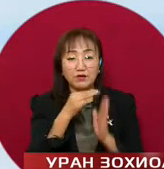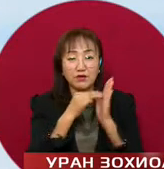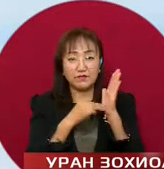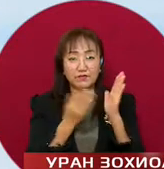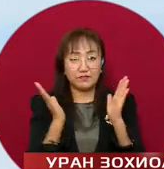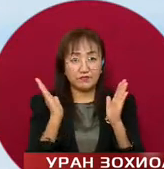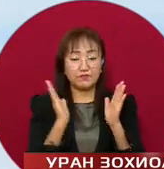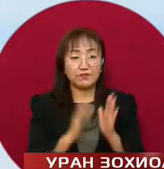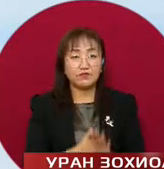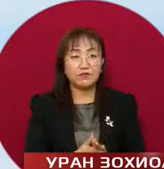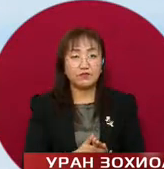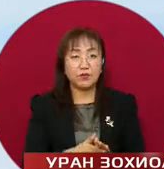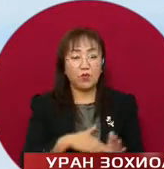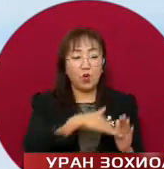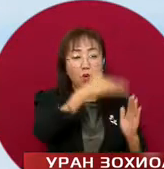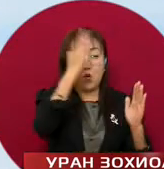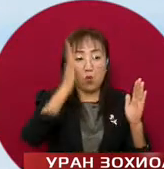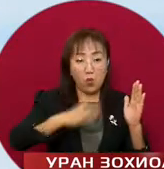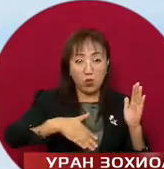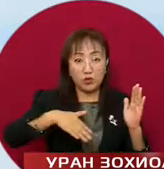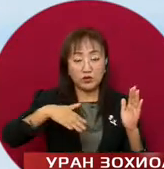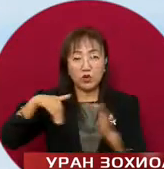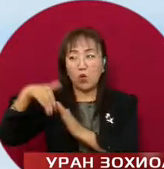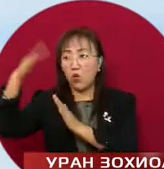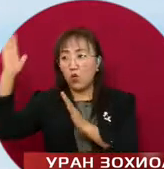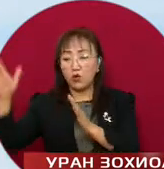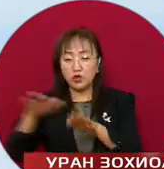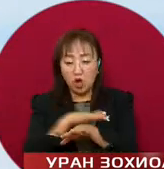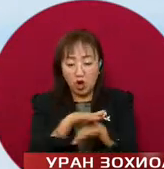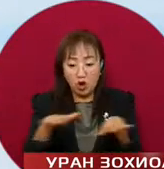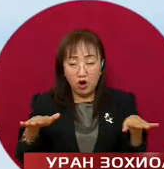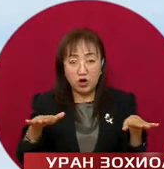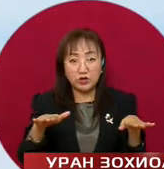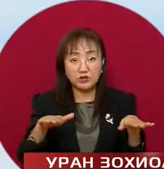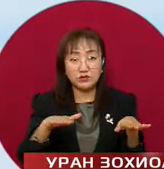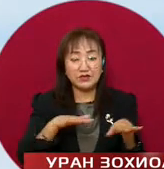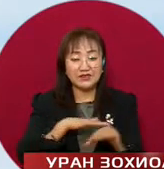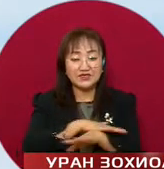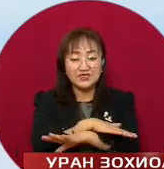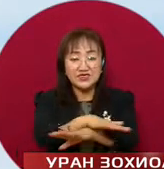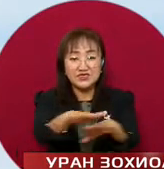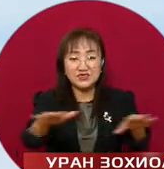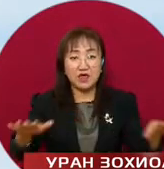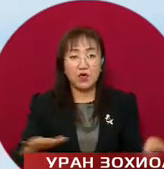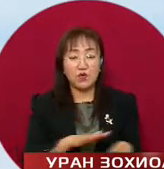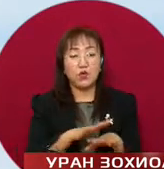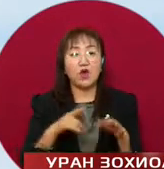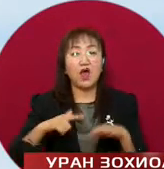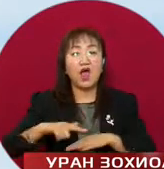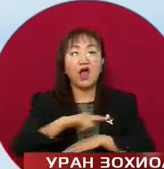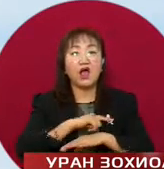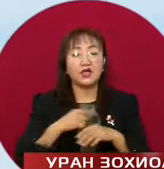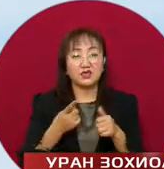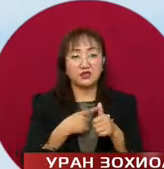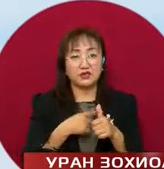Хоёр хэсэг уул нуруу метийн хоорондоор үргэлжилсэн алсалсан тэгш тавиу газар.